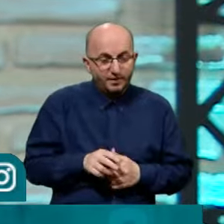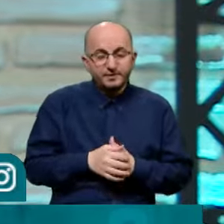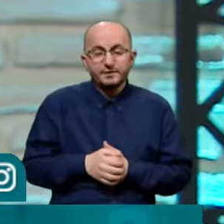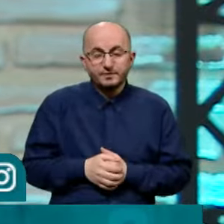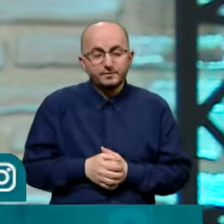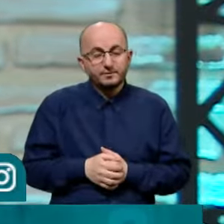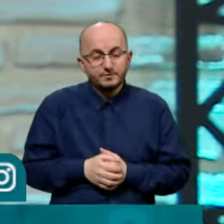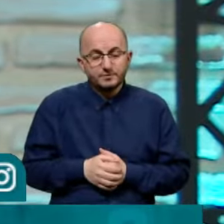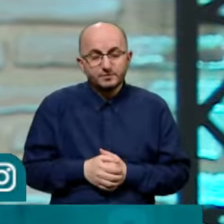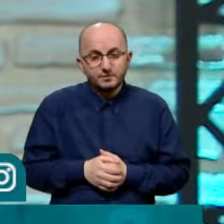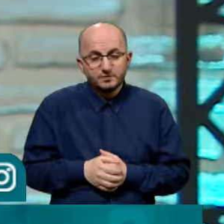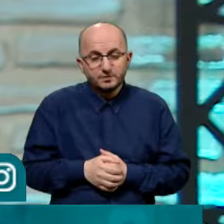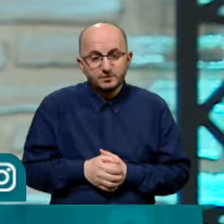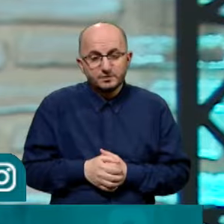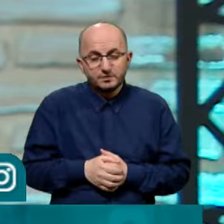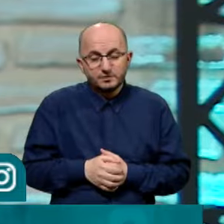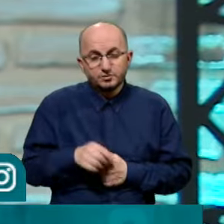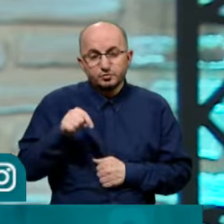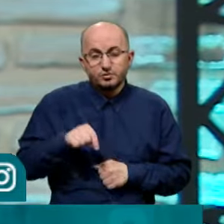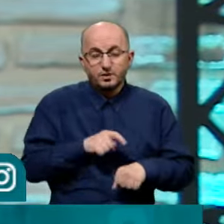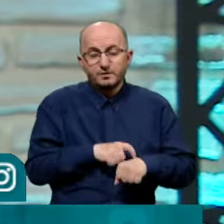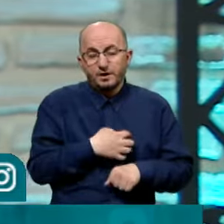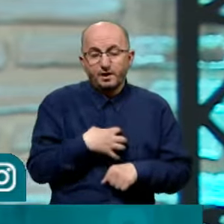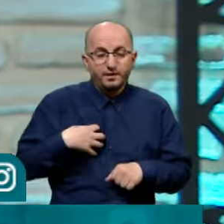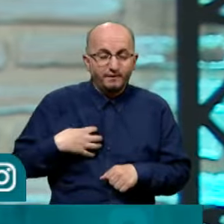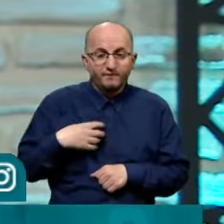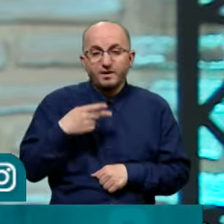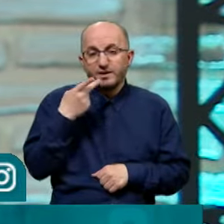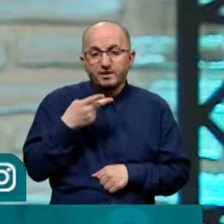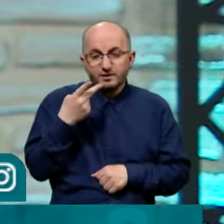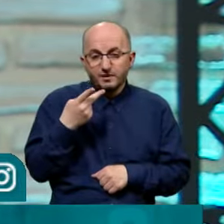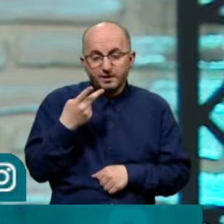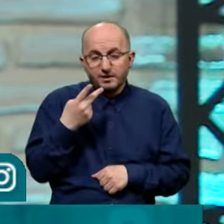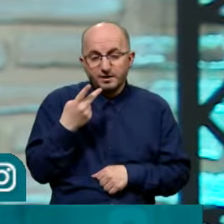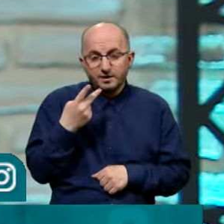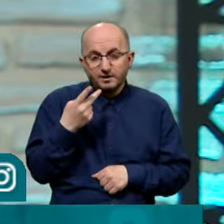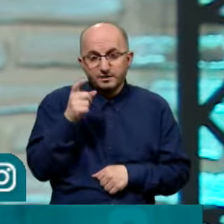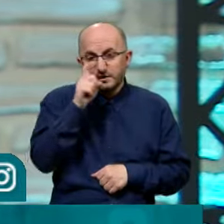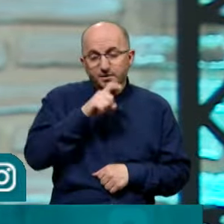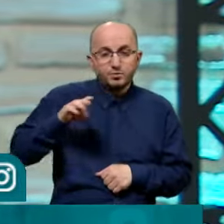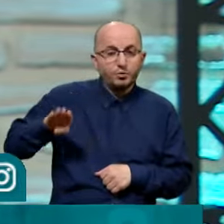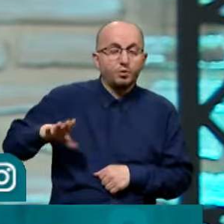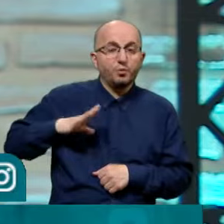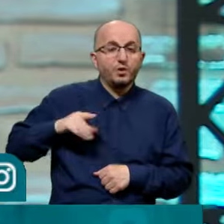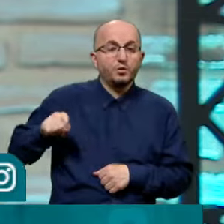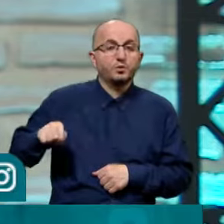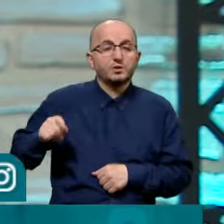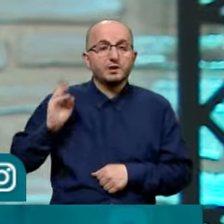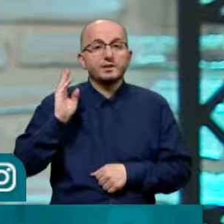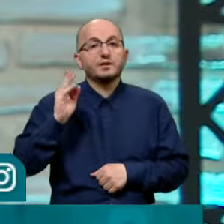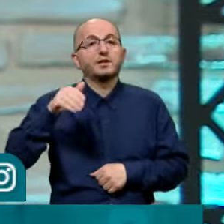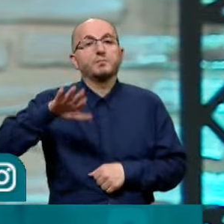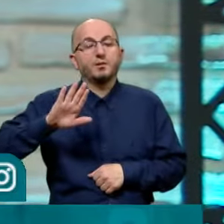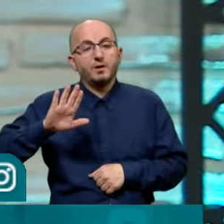yılında. Sağ olun, Allah razı olsun. Şu an annem ve yengemle mahrem olan tek kişi dayımın oğlu var. Onu da gidememe